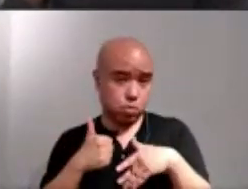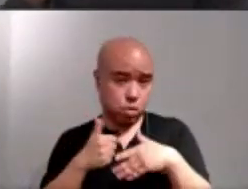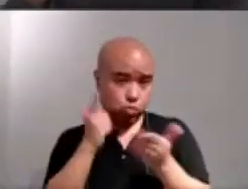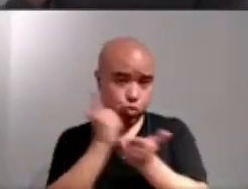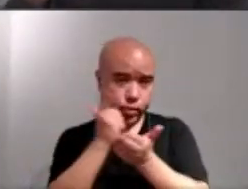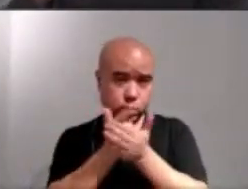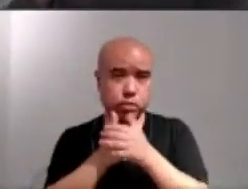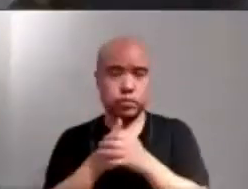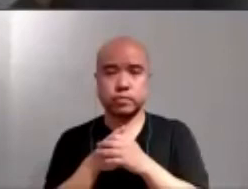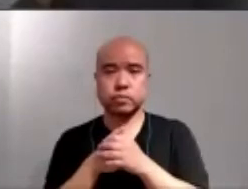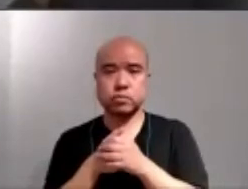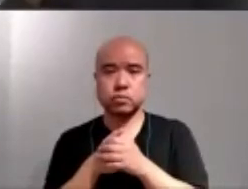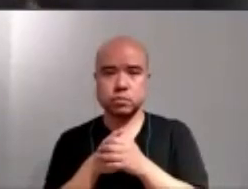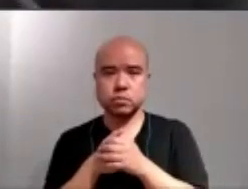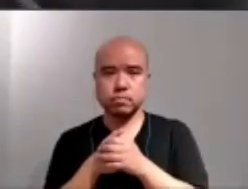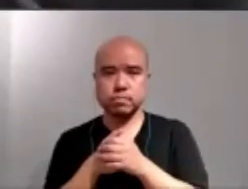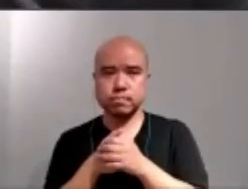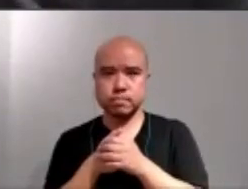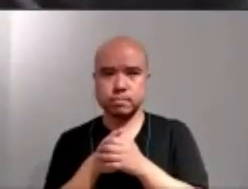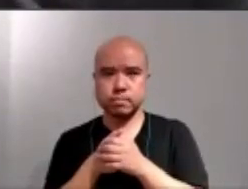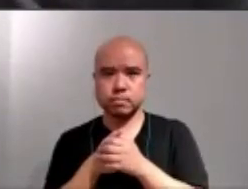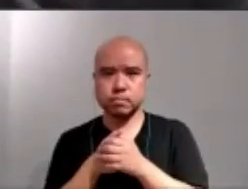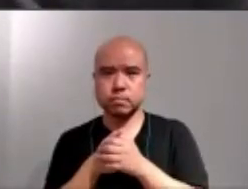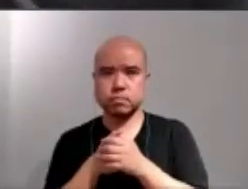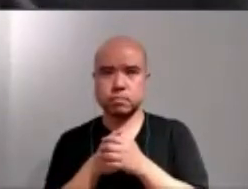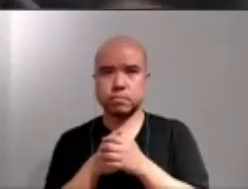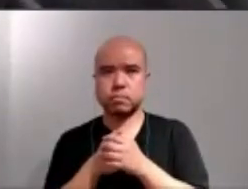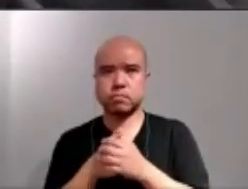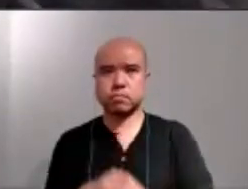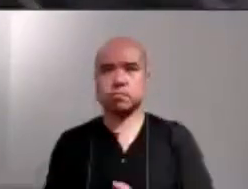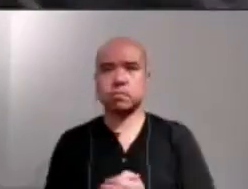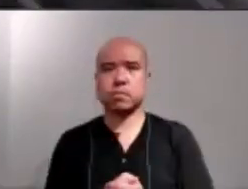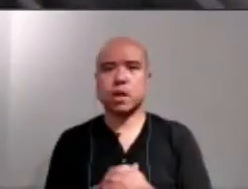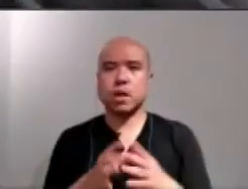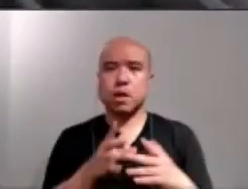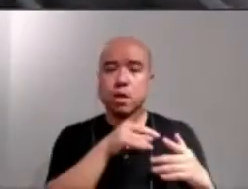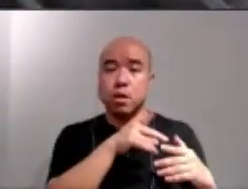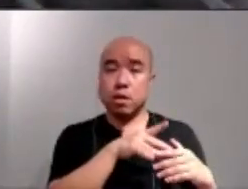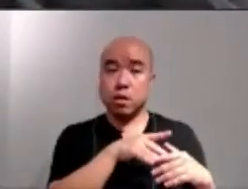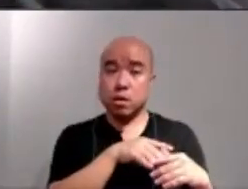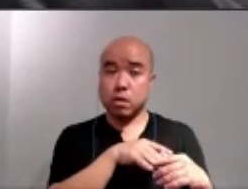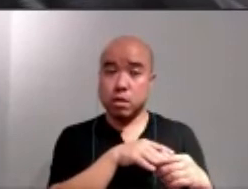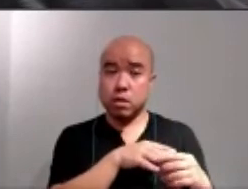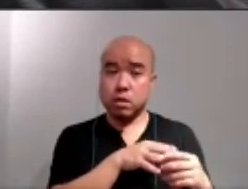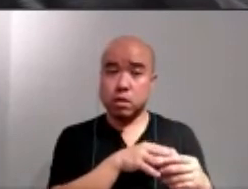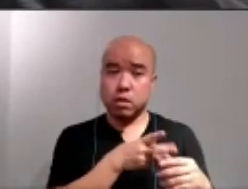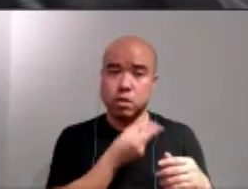兩個行業嘅業務咧，即係譬如網上可能做運動啊，可能係關於食啊，關於一啲心靈